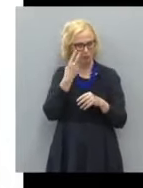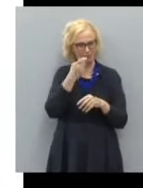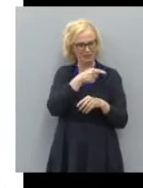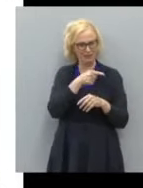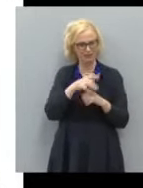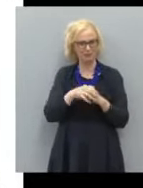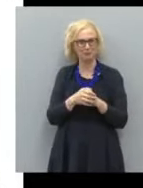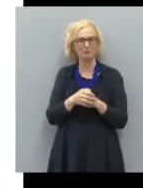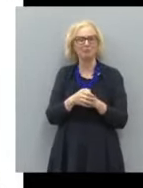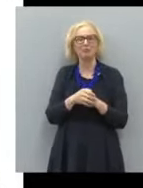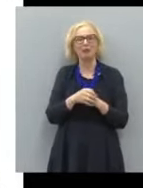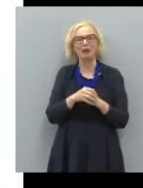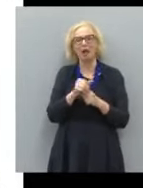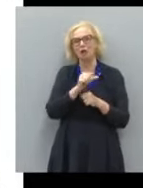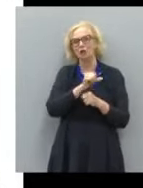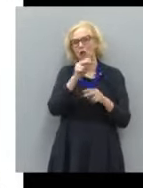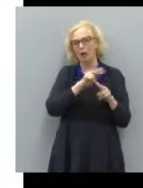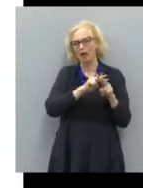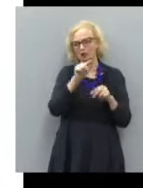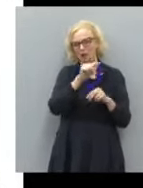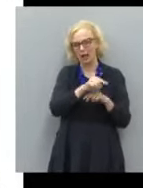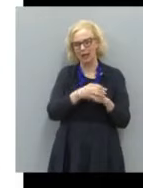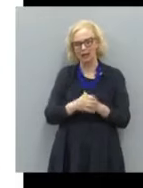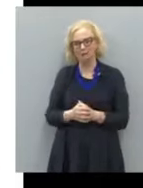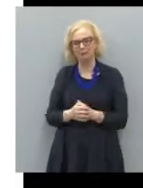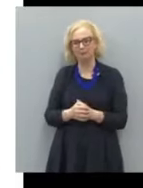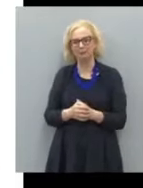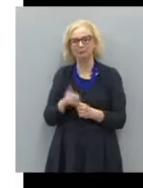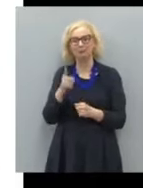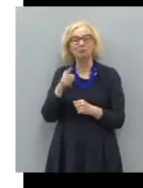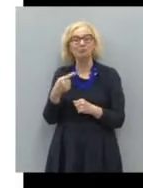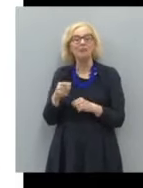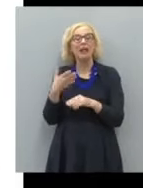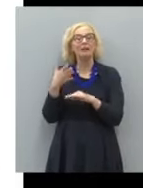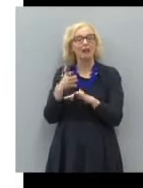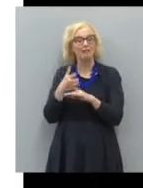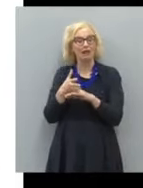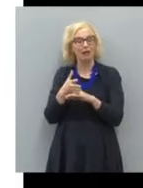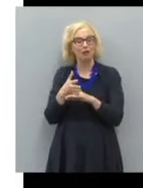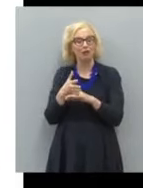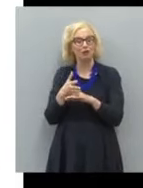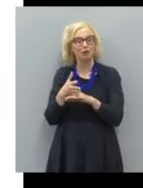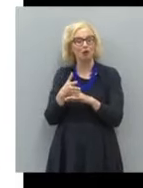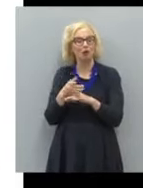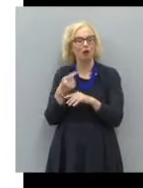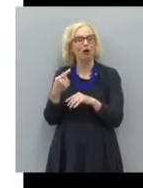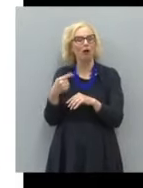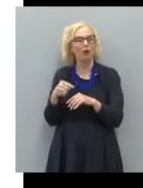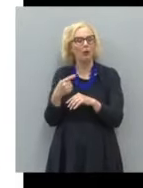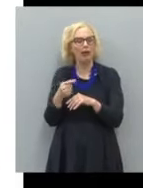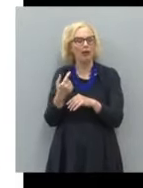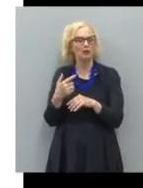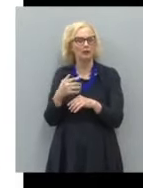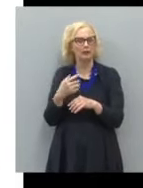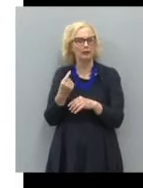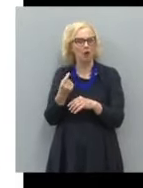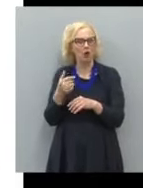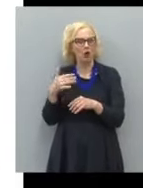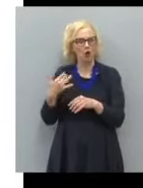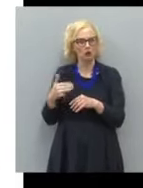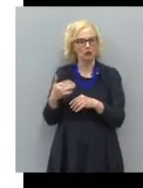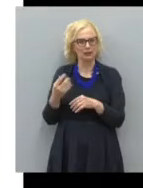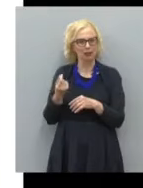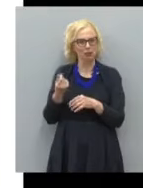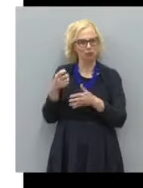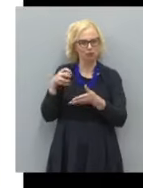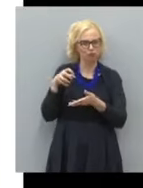sole misure nazionali un intervento che chiaramente è costato per particolarmente in termini